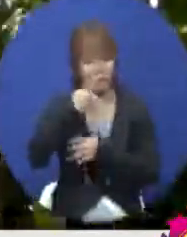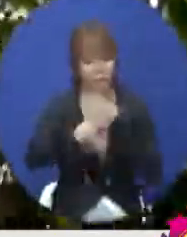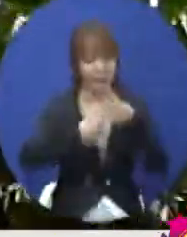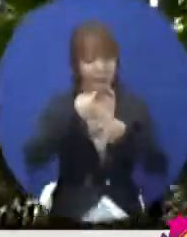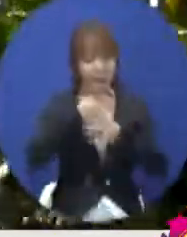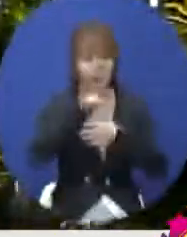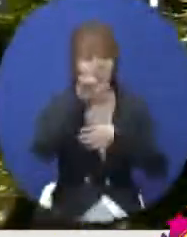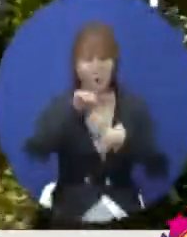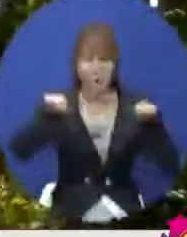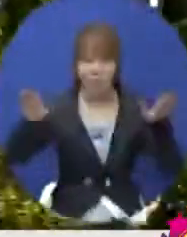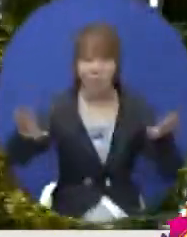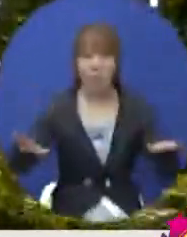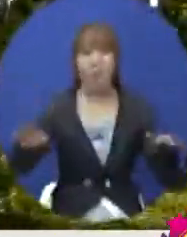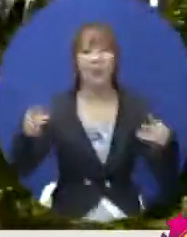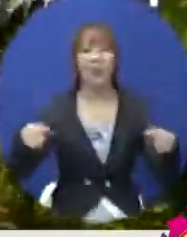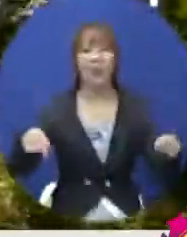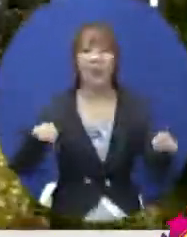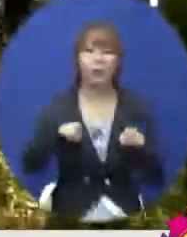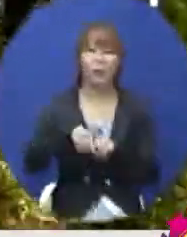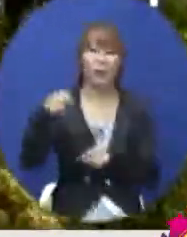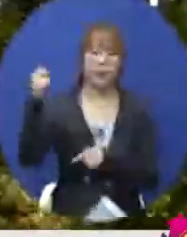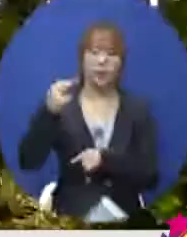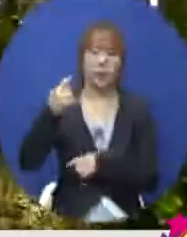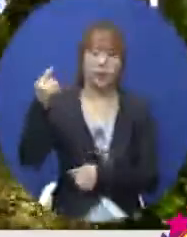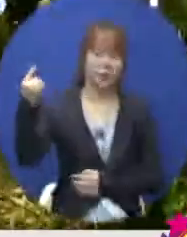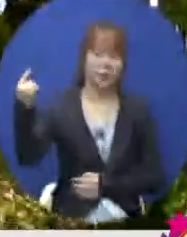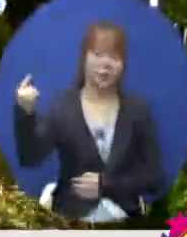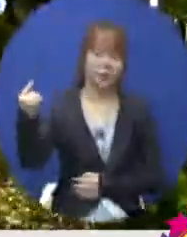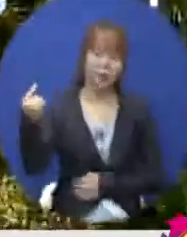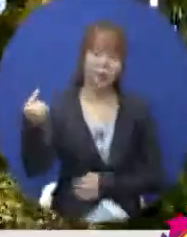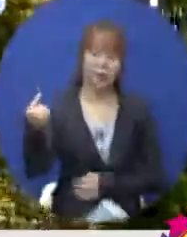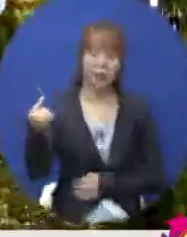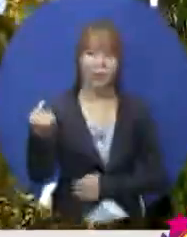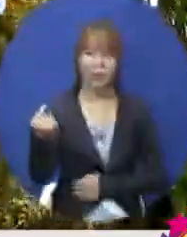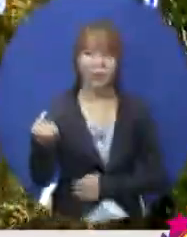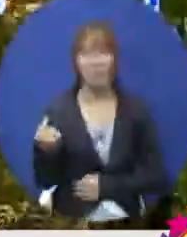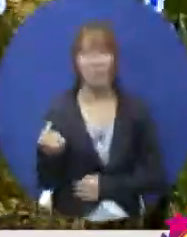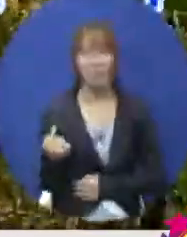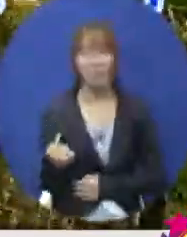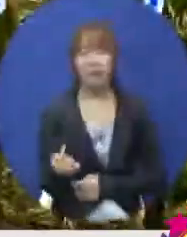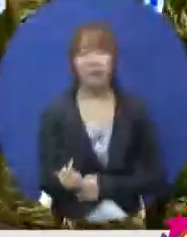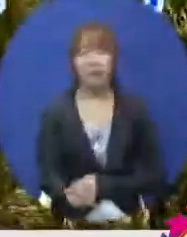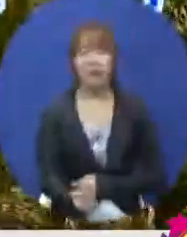월세 따라 다시 오련다.